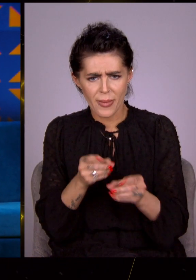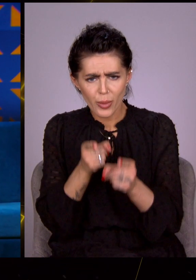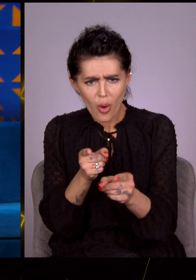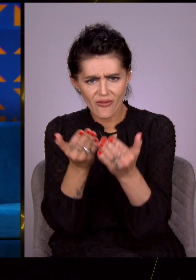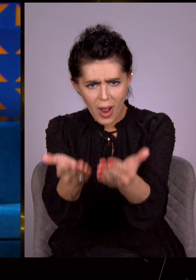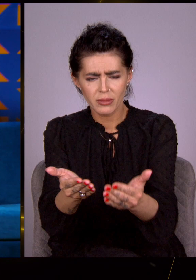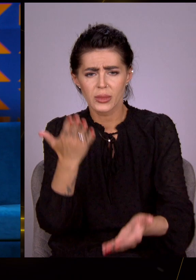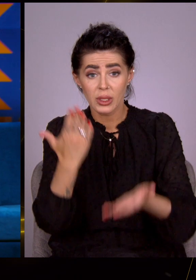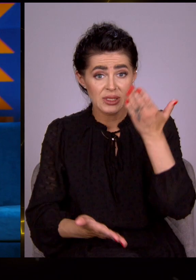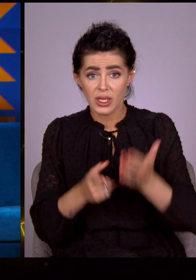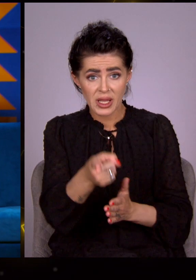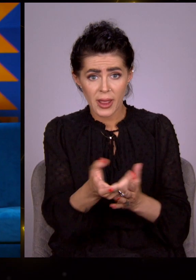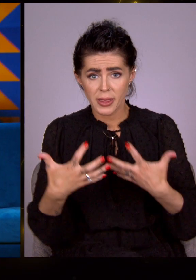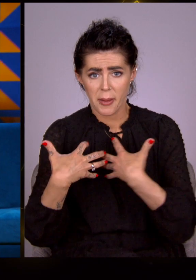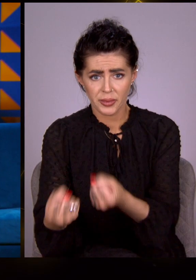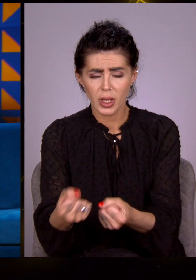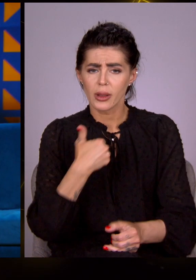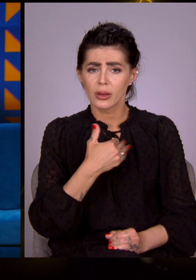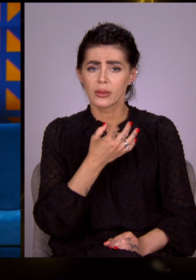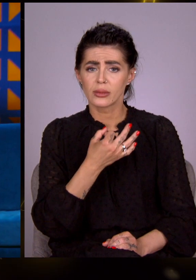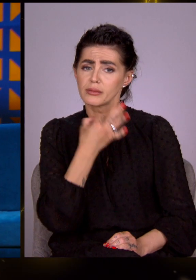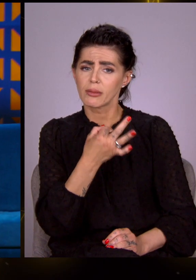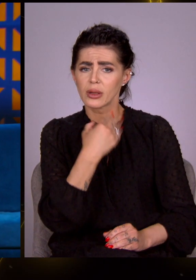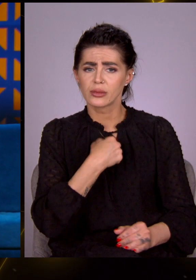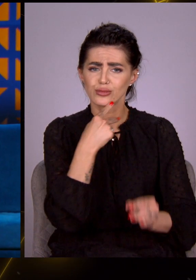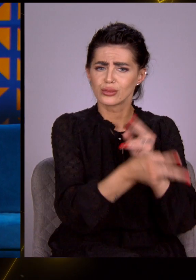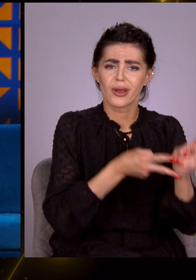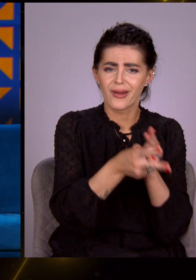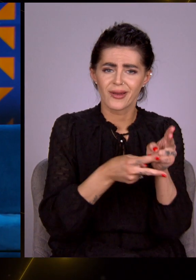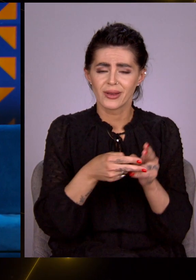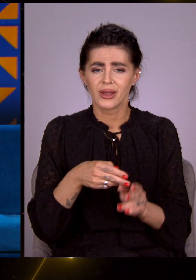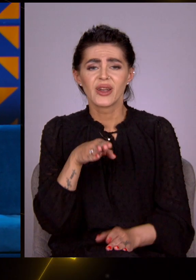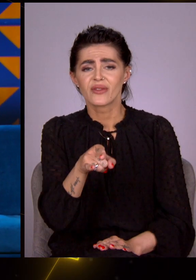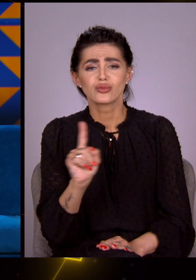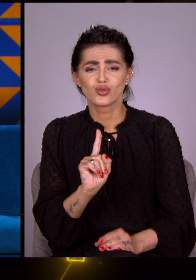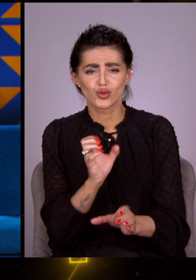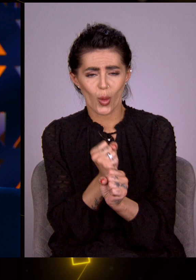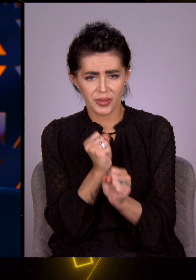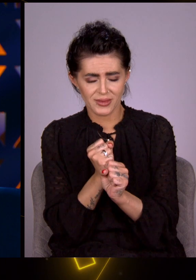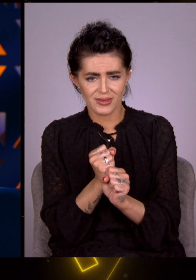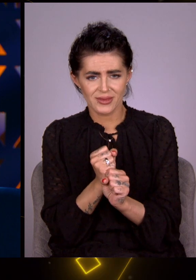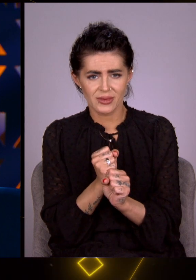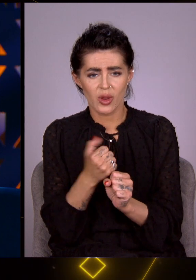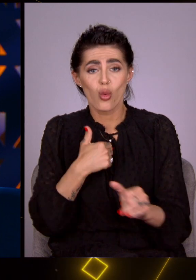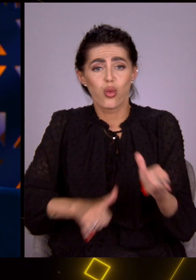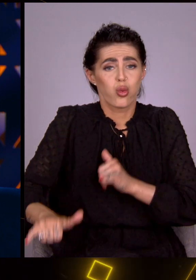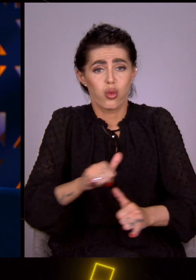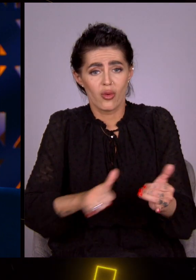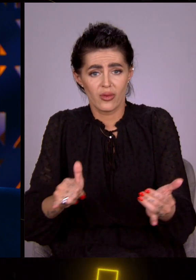якщо ви не приймете це, вона буде на вас скаржитися. Так. І що ви зробили? Ну, та вже вибору не було, я